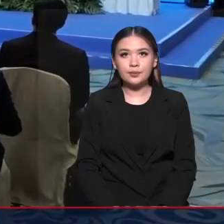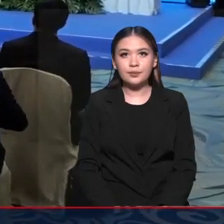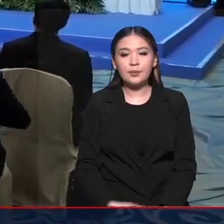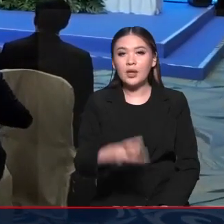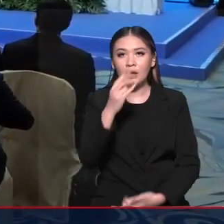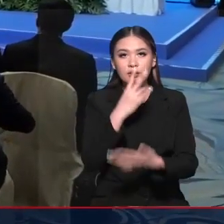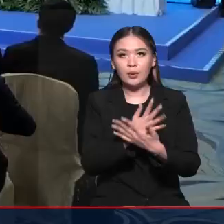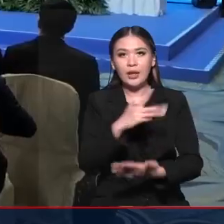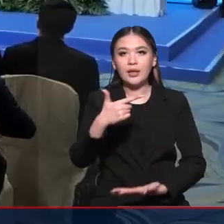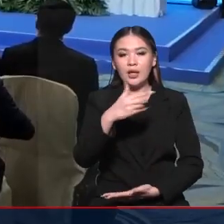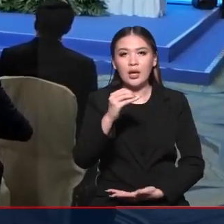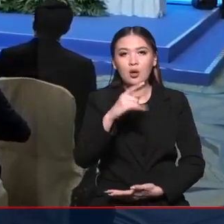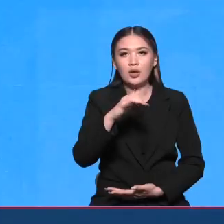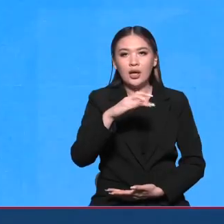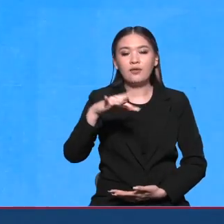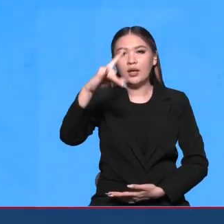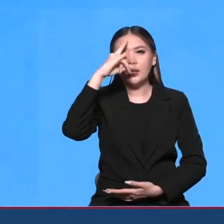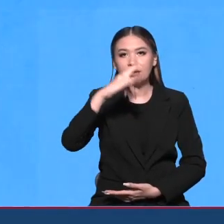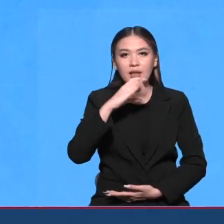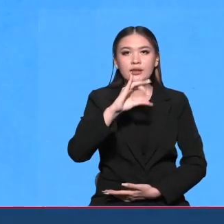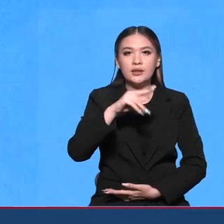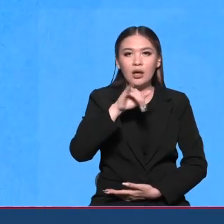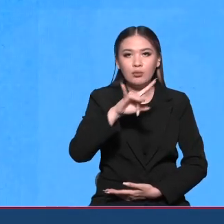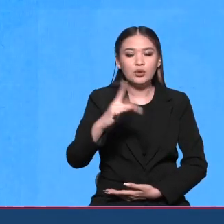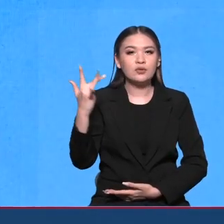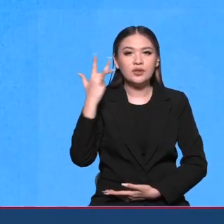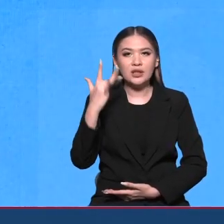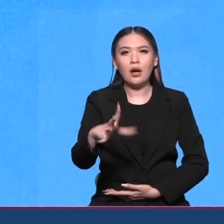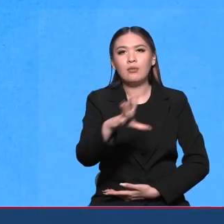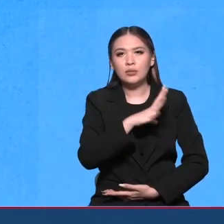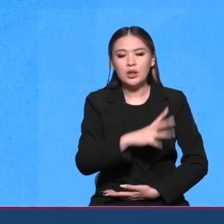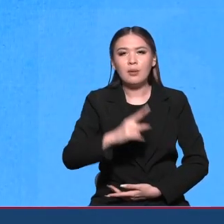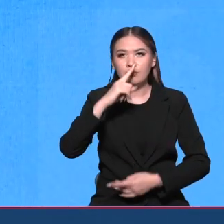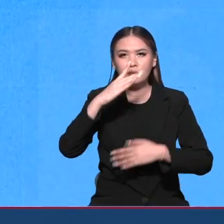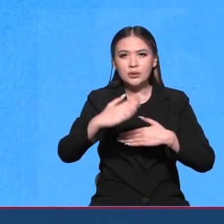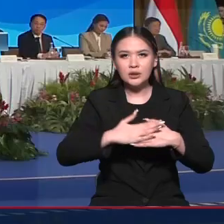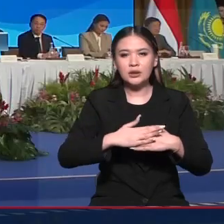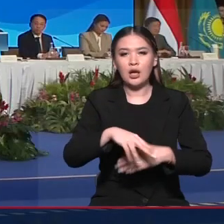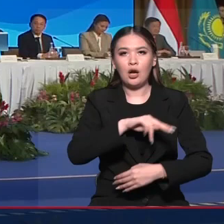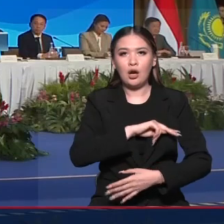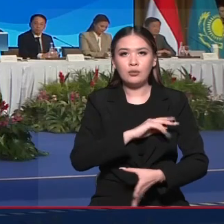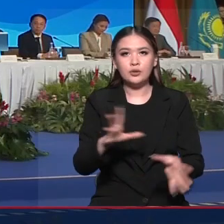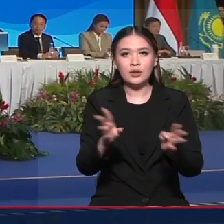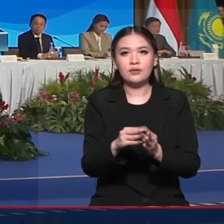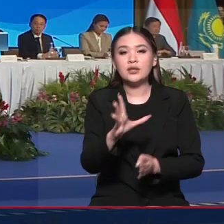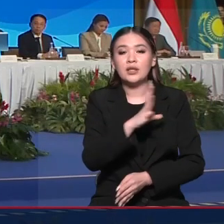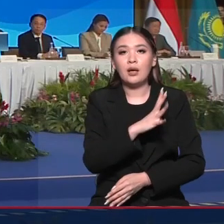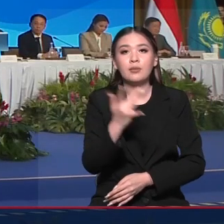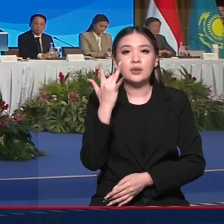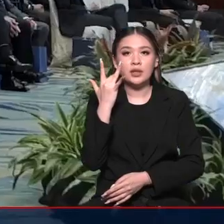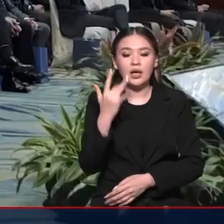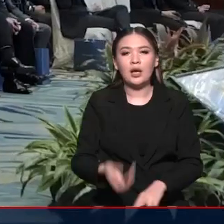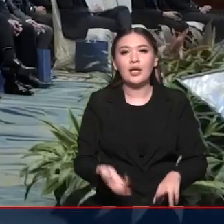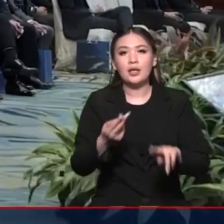Несмотря на географическую отдаленность, Казахстан и Сингапур всегда были и остаются близкими партнерами, подчеркнул глава государства. Этому